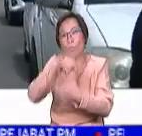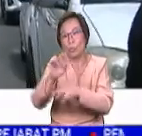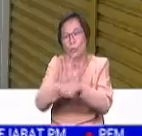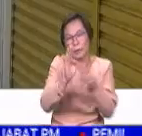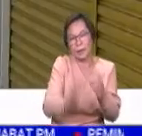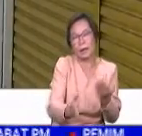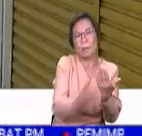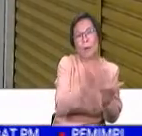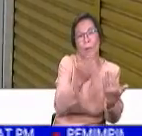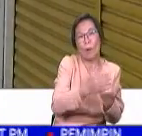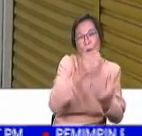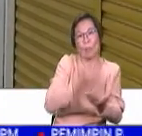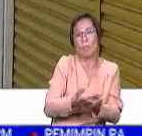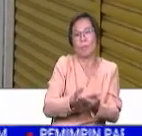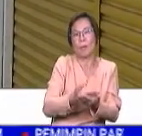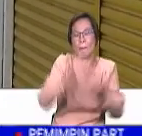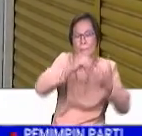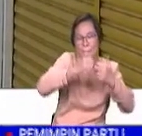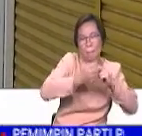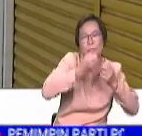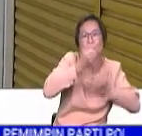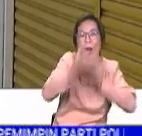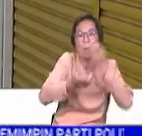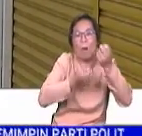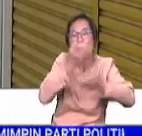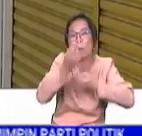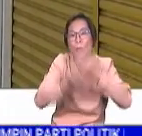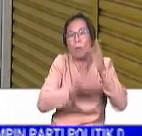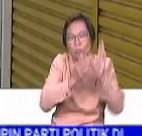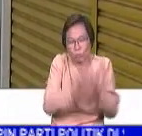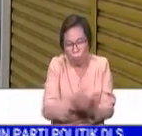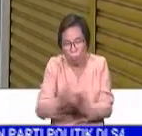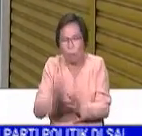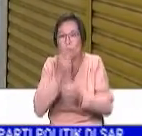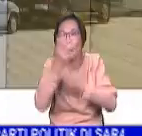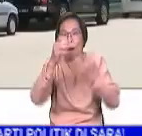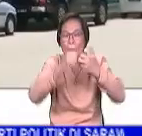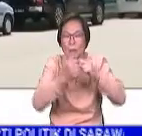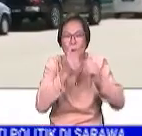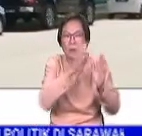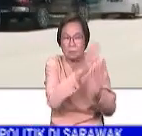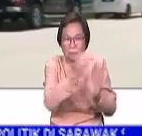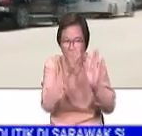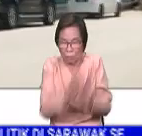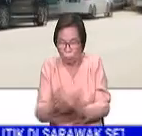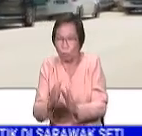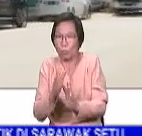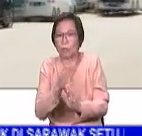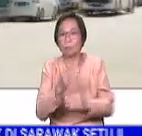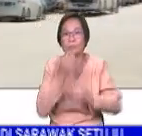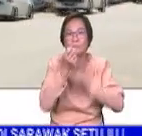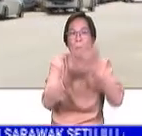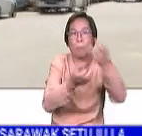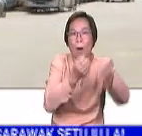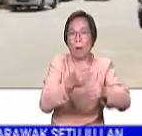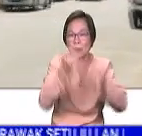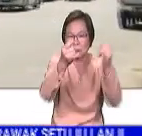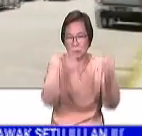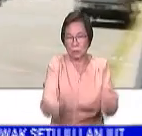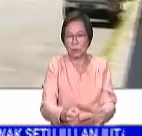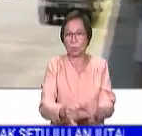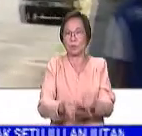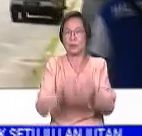kepada para penjaga menyalurkan permasalahan secara teratur dan sistematik buat masa ini hanya aduan individu secara